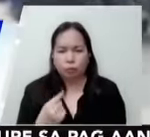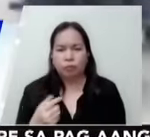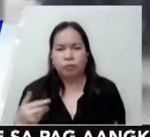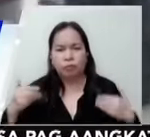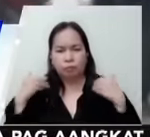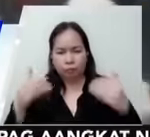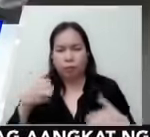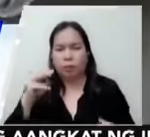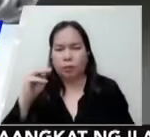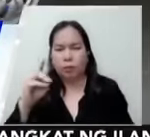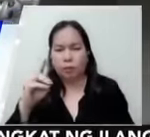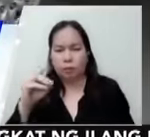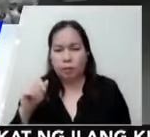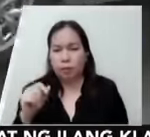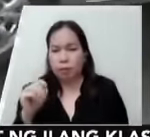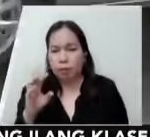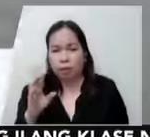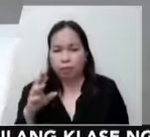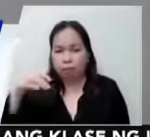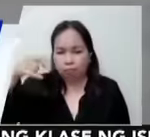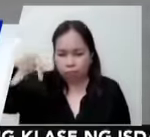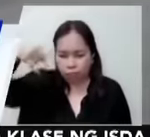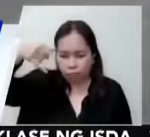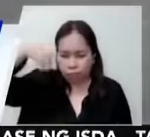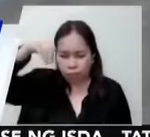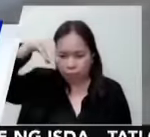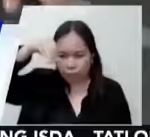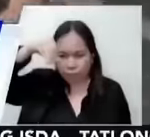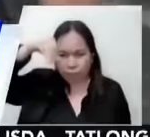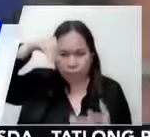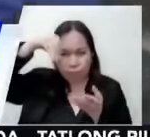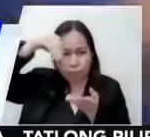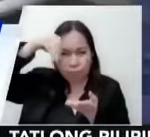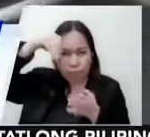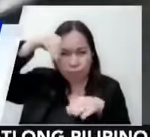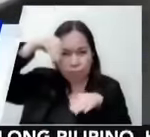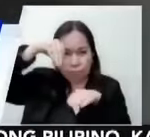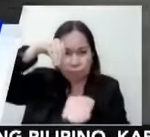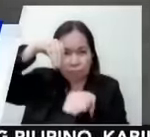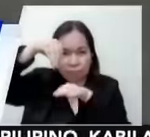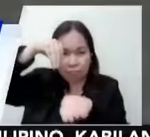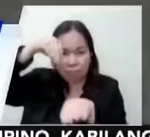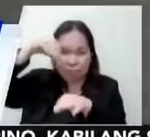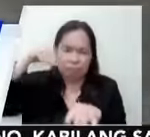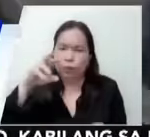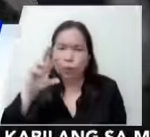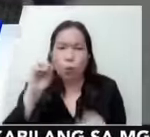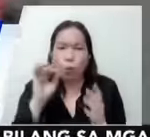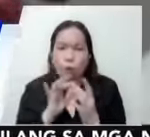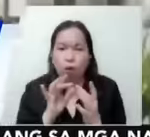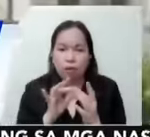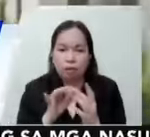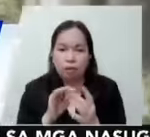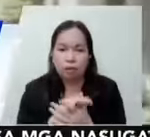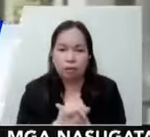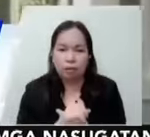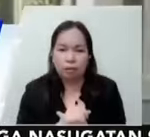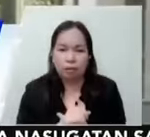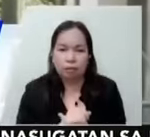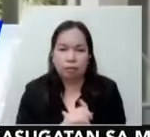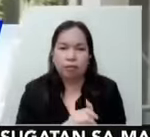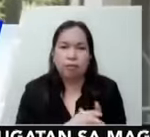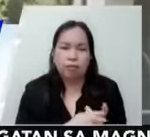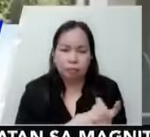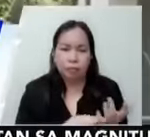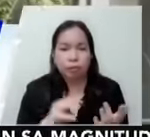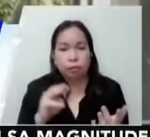no contact apprehension na ayon sa korte ay hindi pwedeng ikasa ng MMDA. Hindi namin kayang bantayan